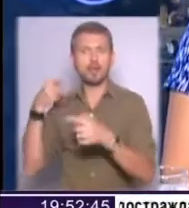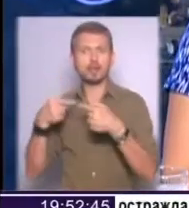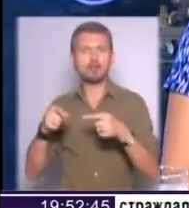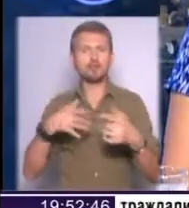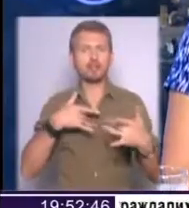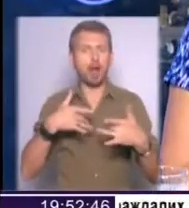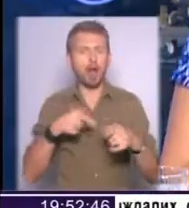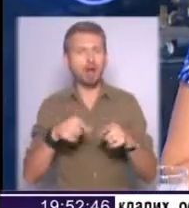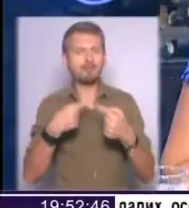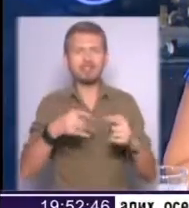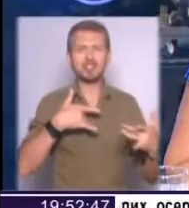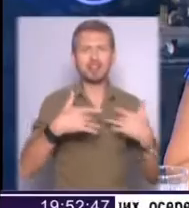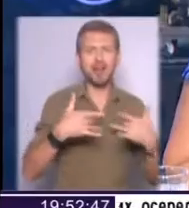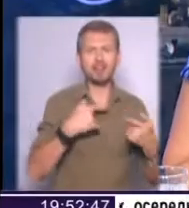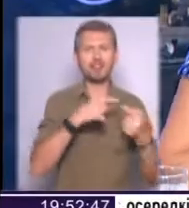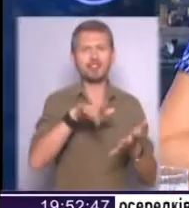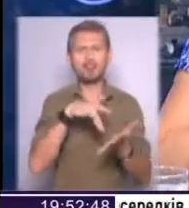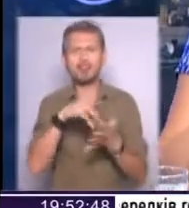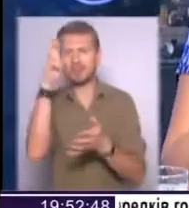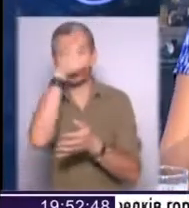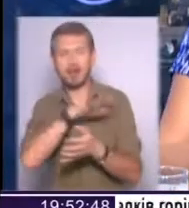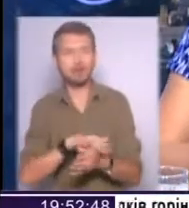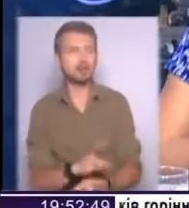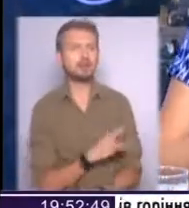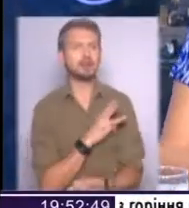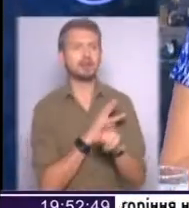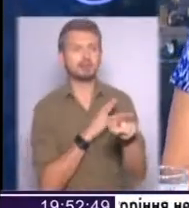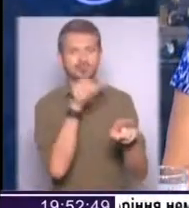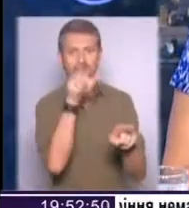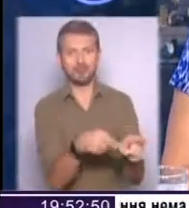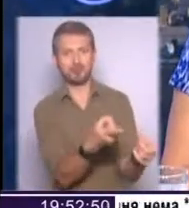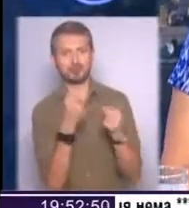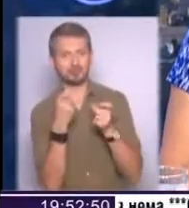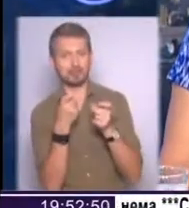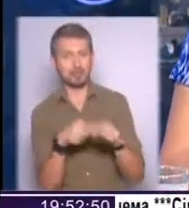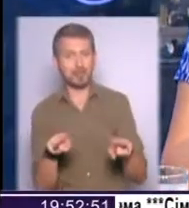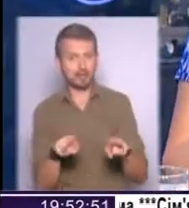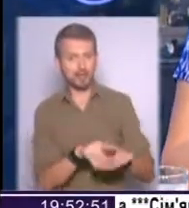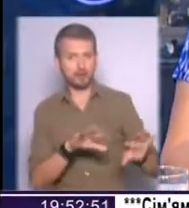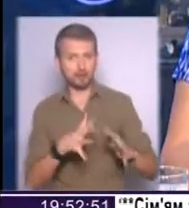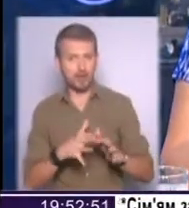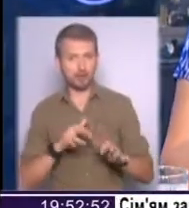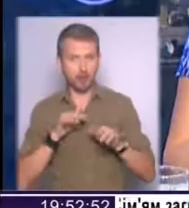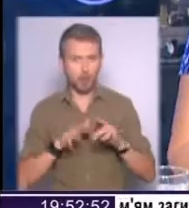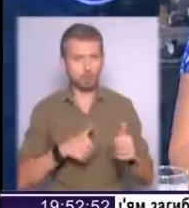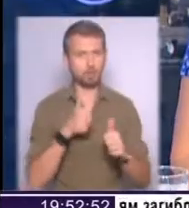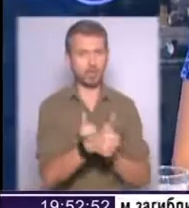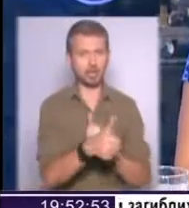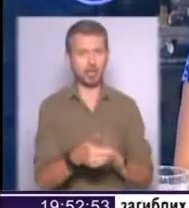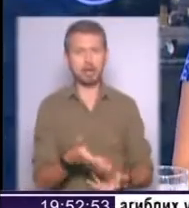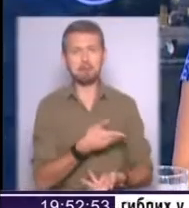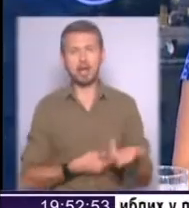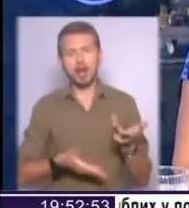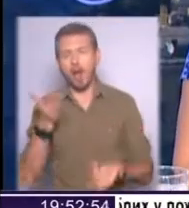інших міст і інших країн. І так відбувається рух вперед. Тобто ми або